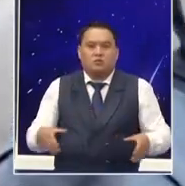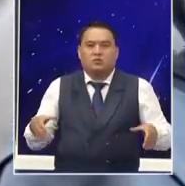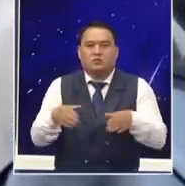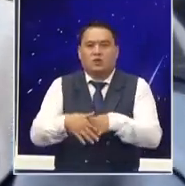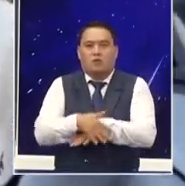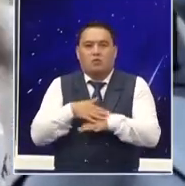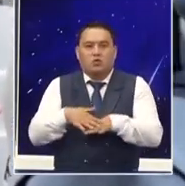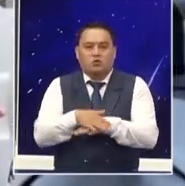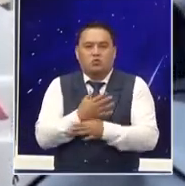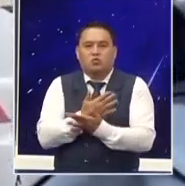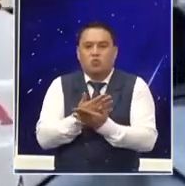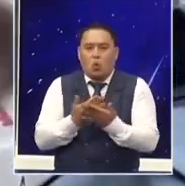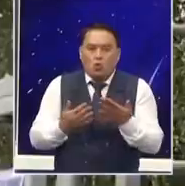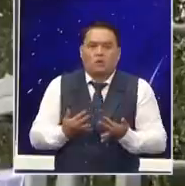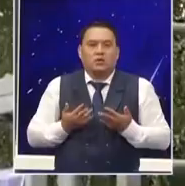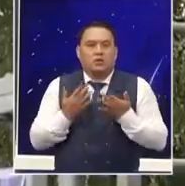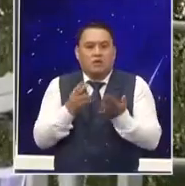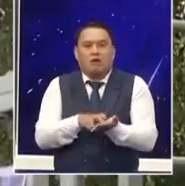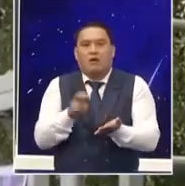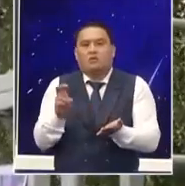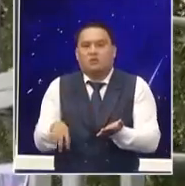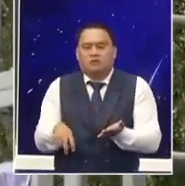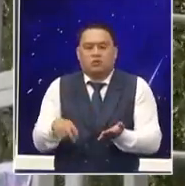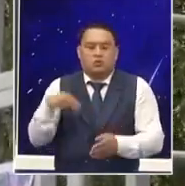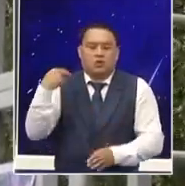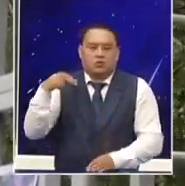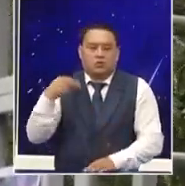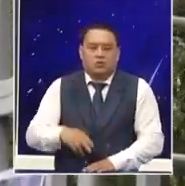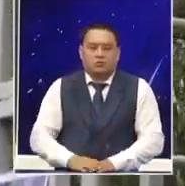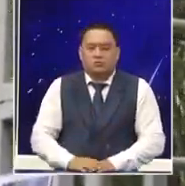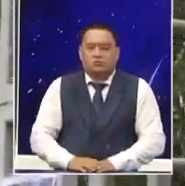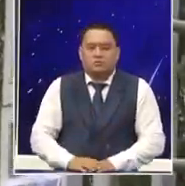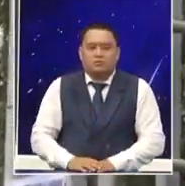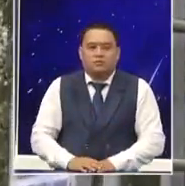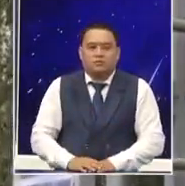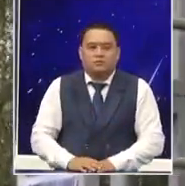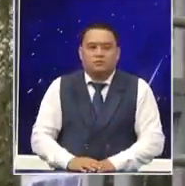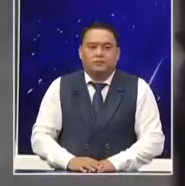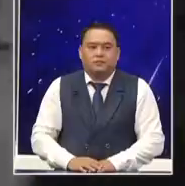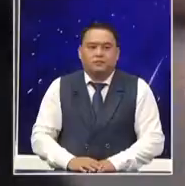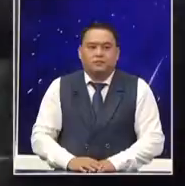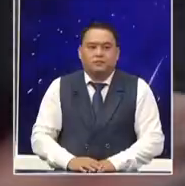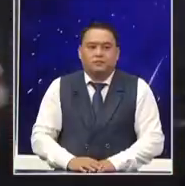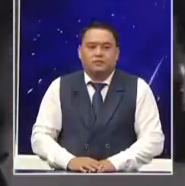Минобороны, собрались несколько сотен тысяч человек, требовавших отставки Александра Лукашенко.